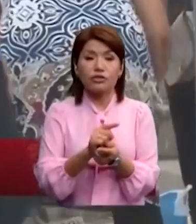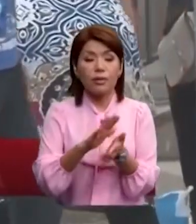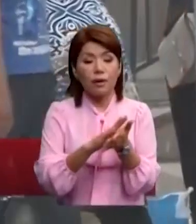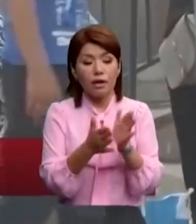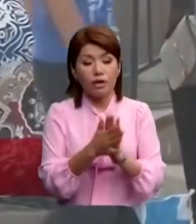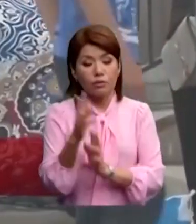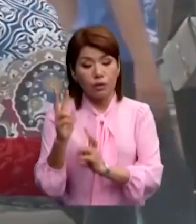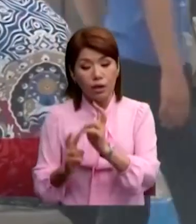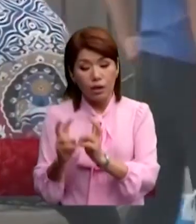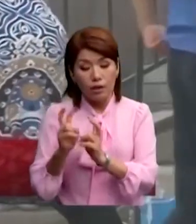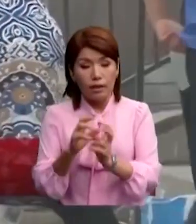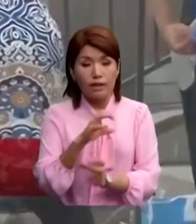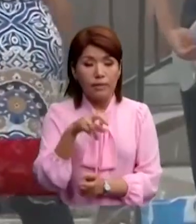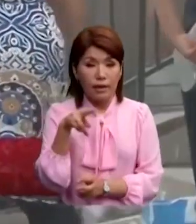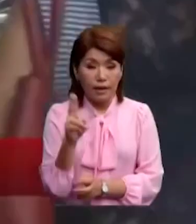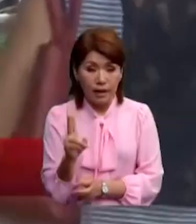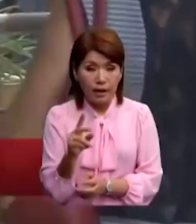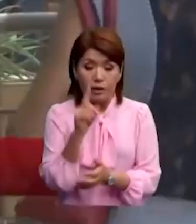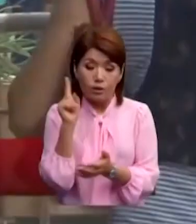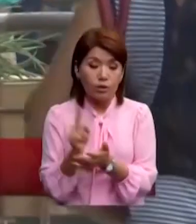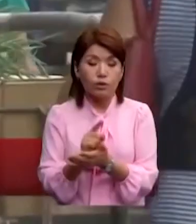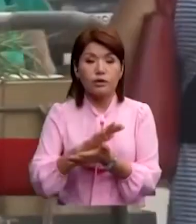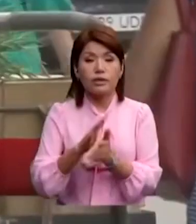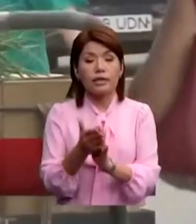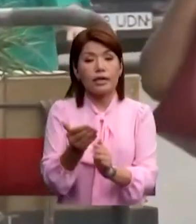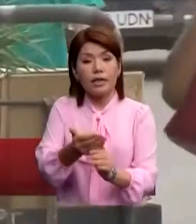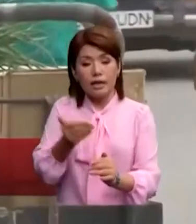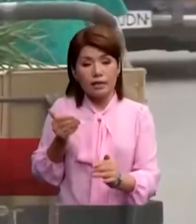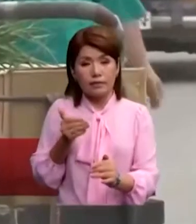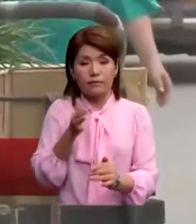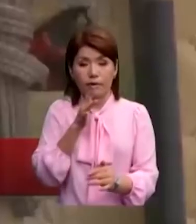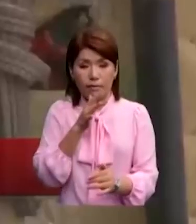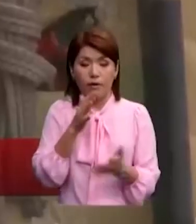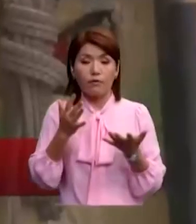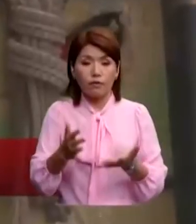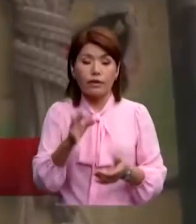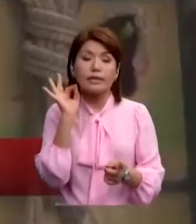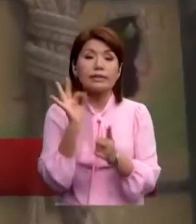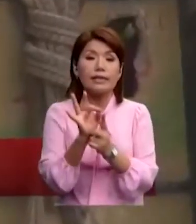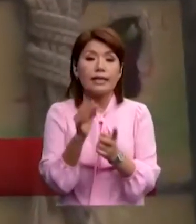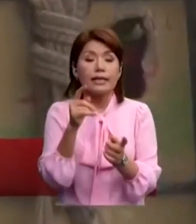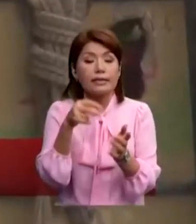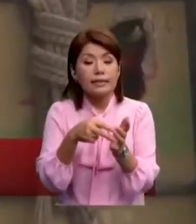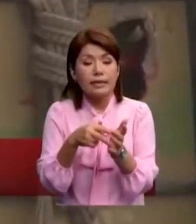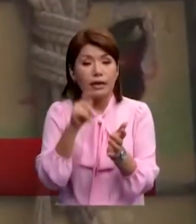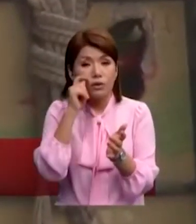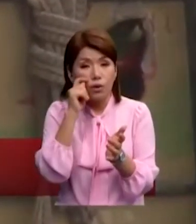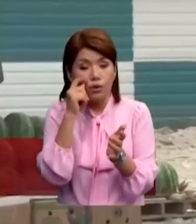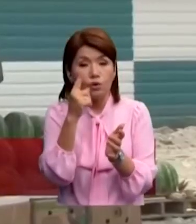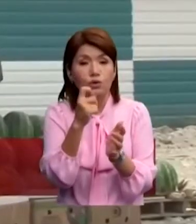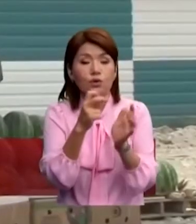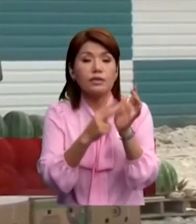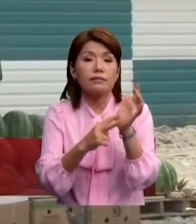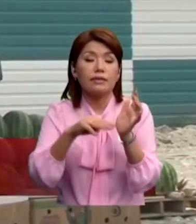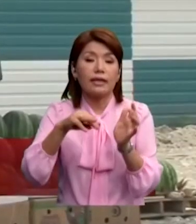между производителями СПК должны заключать раньше обычных сроков. Конечная цель – цена на лук не должна превышать 170